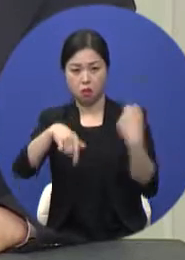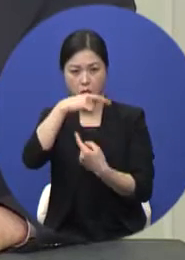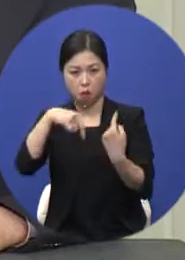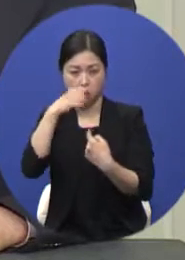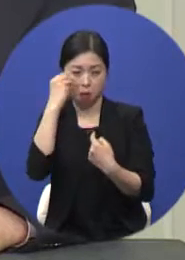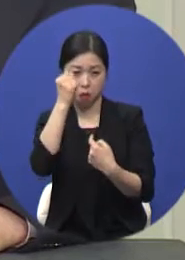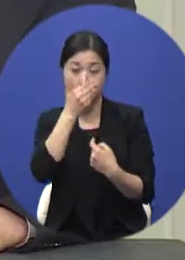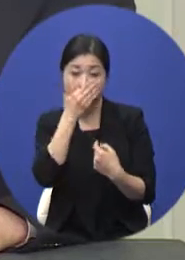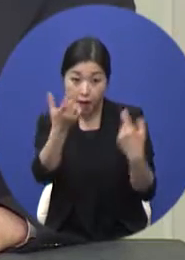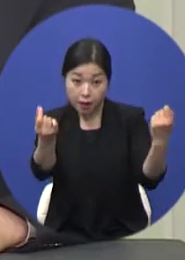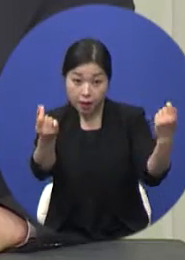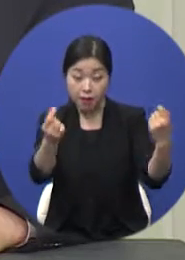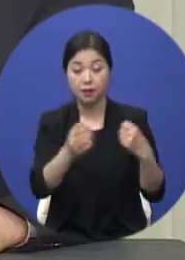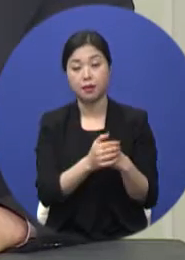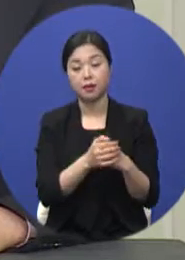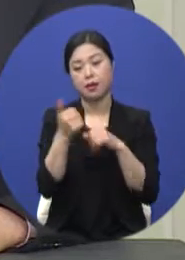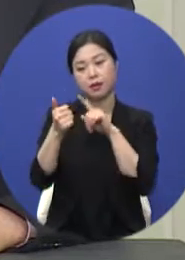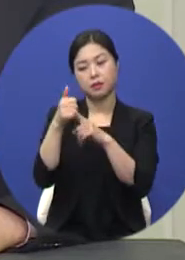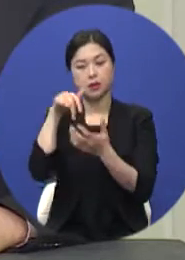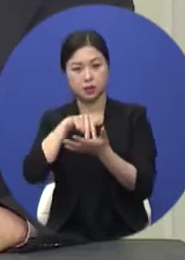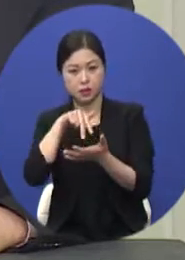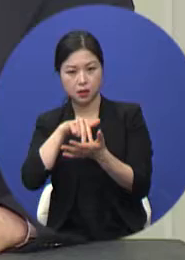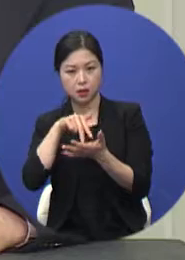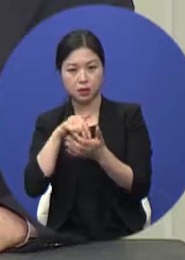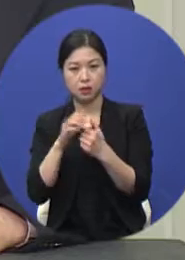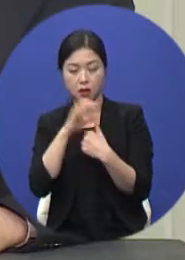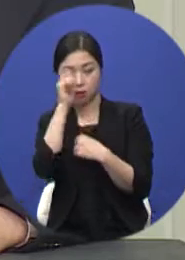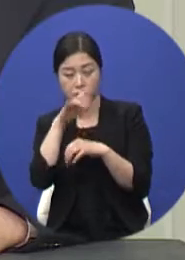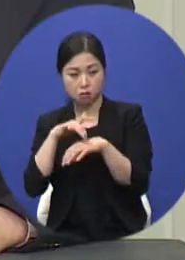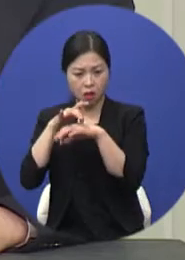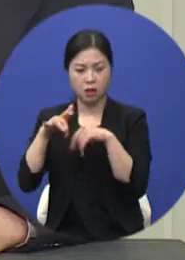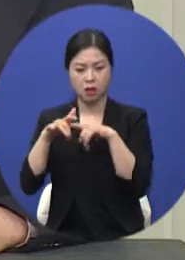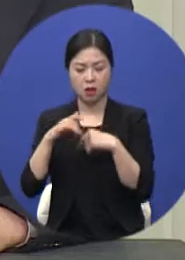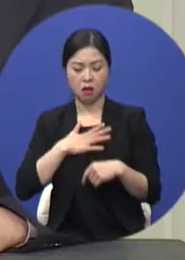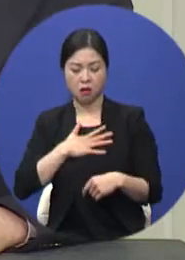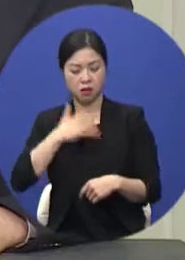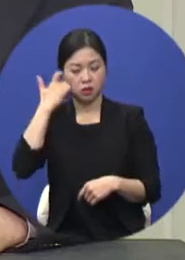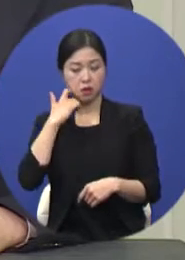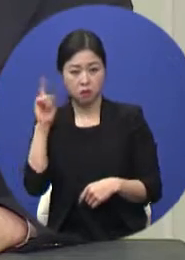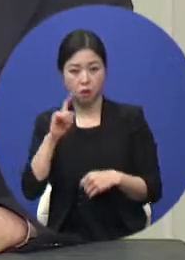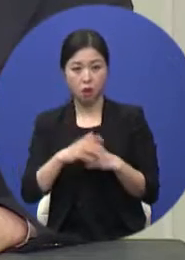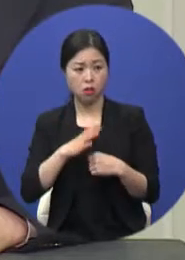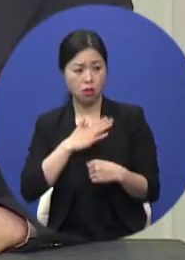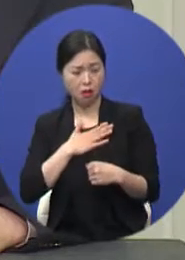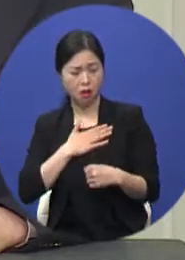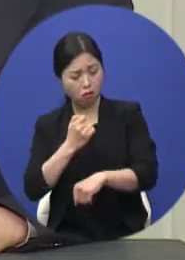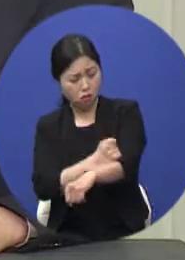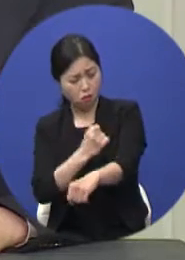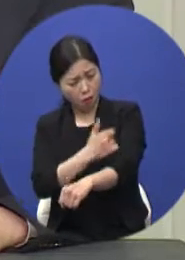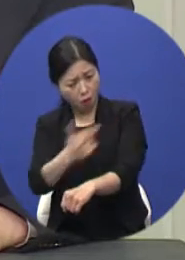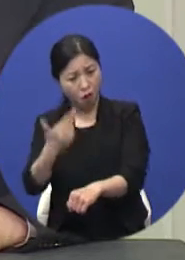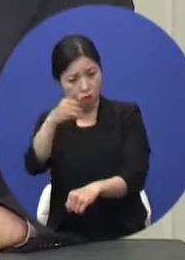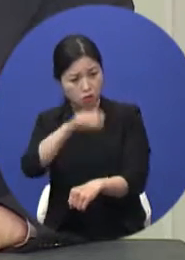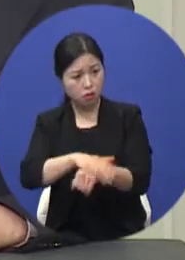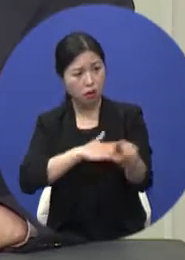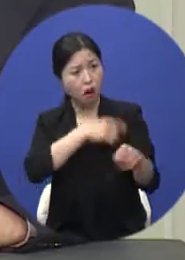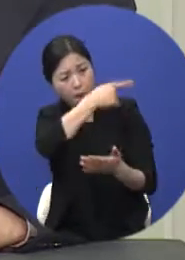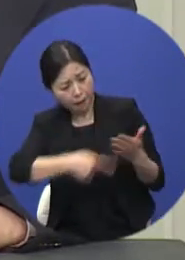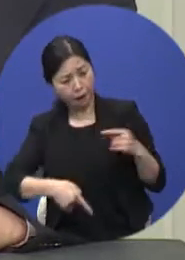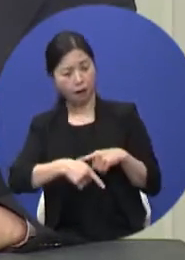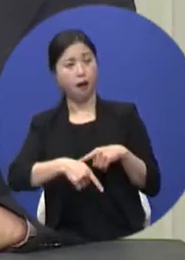네, 많이 이루신 것 같아서 남자 쪽 입장에서는 잠수했을 때는 또 그런 심정이 있었을 것 같아. 나 이만큼 해줬는데 응? 상처받은